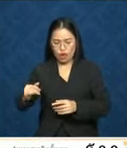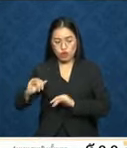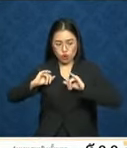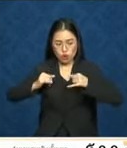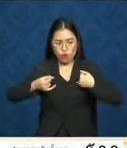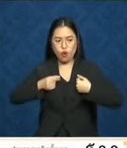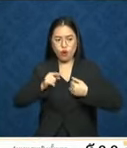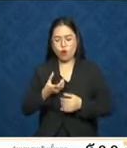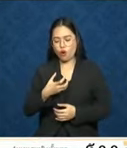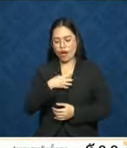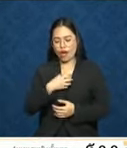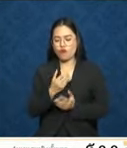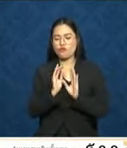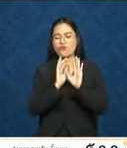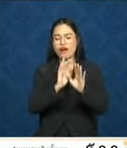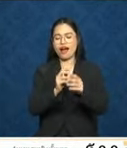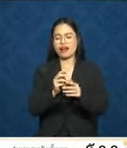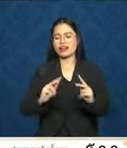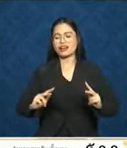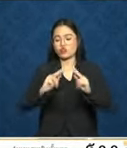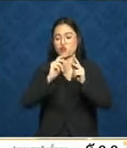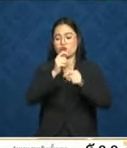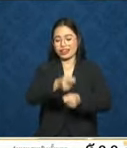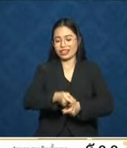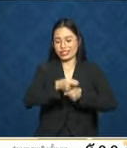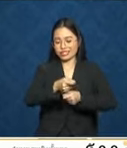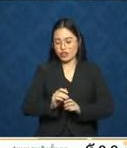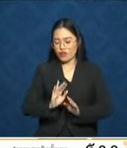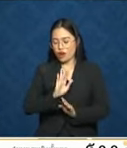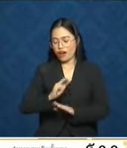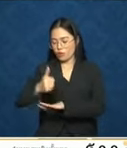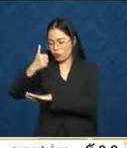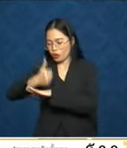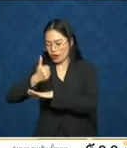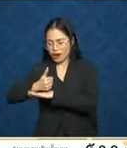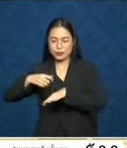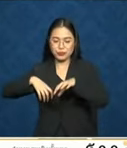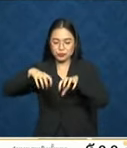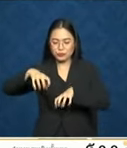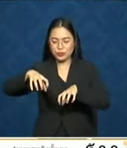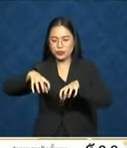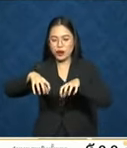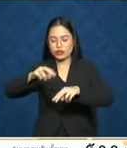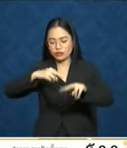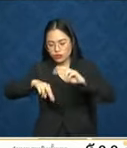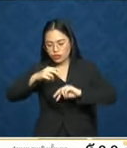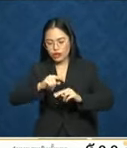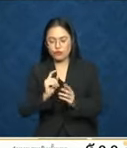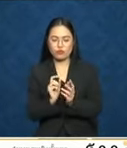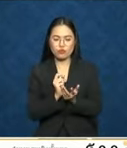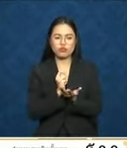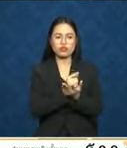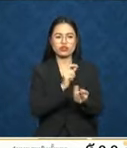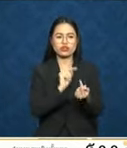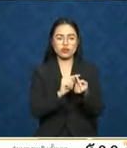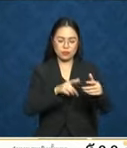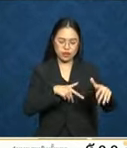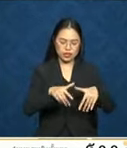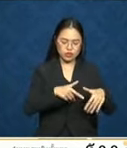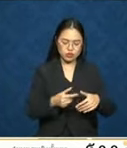สานงานต่อไปฝากไปยังกระทรวงเกษตรนั้นต้องประสานไปยังกำนันผู้ใหญ่บ้านเพื่อที่จะได้ประสานไปยังให้พี่น้องประชาชนที่มีสิทธิ์